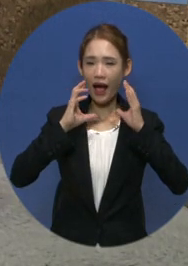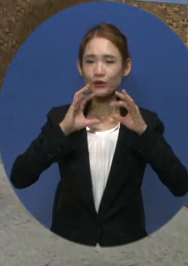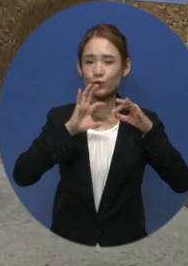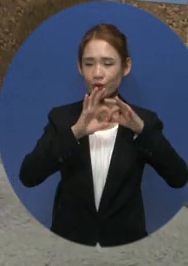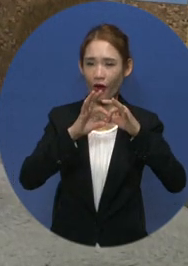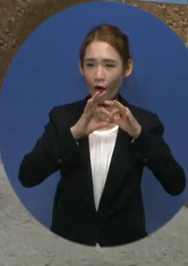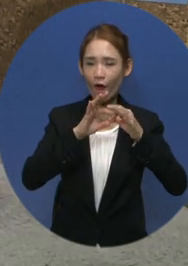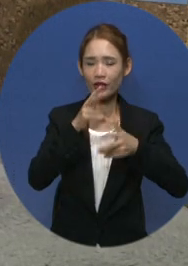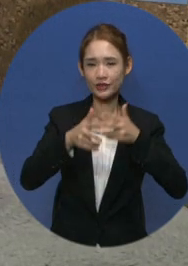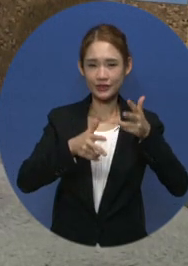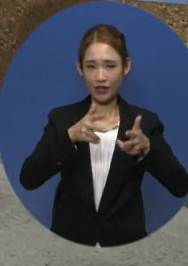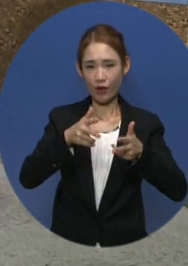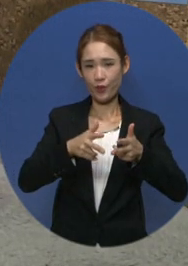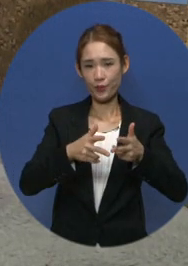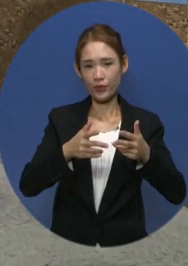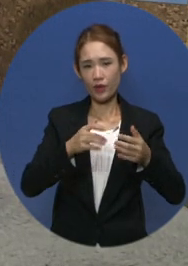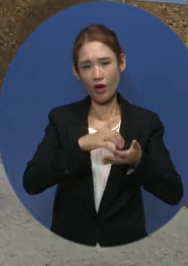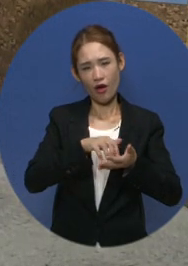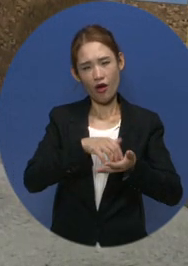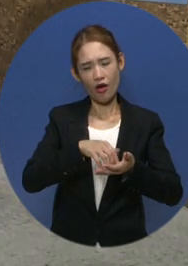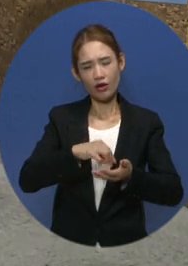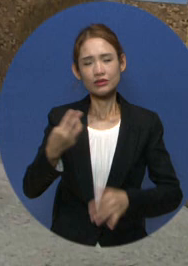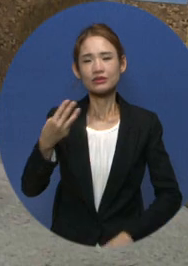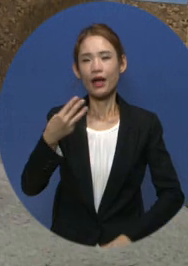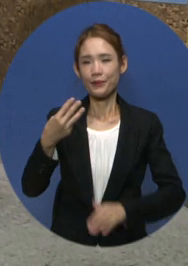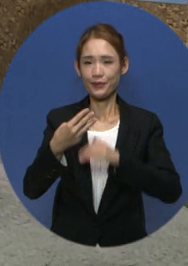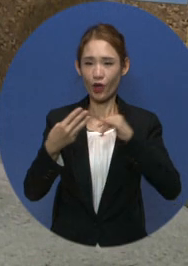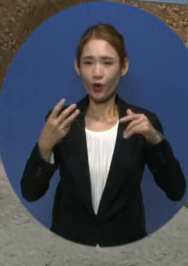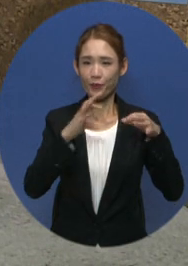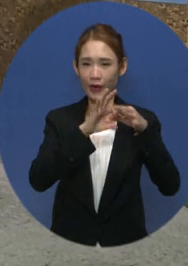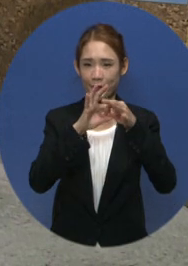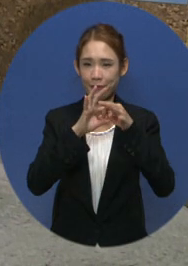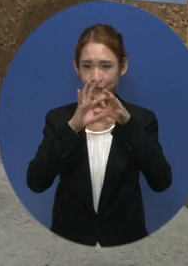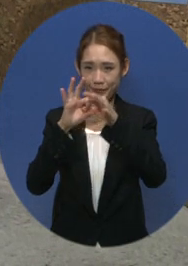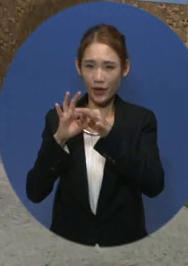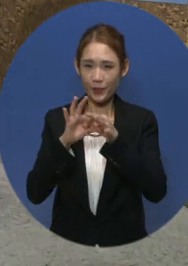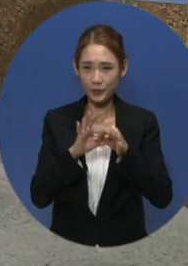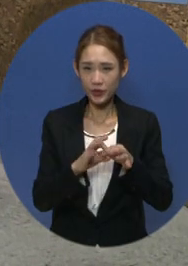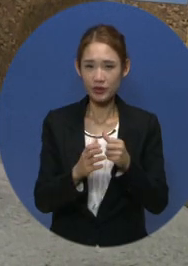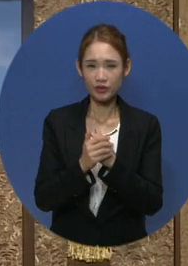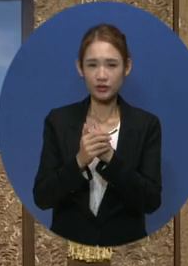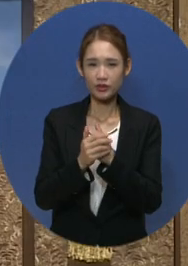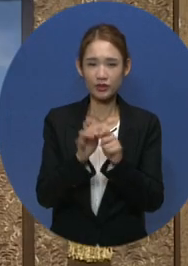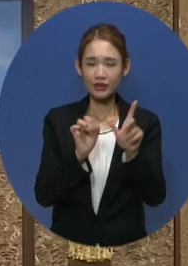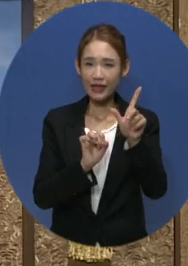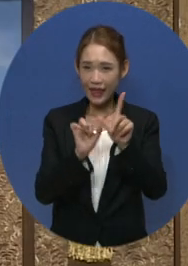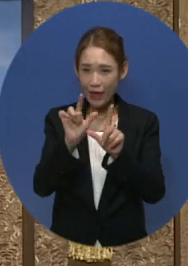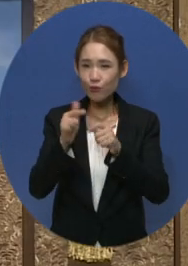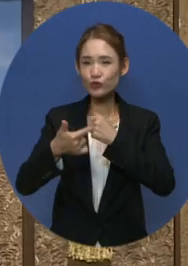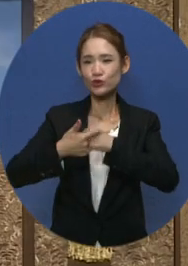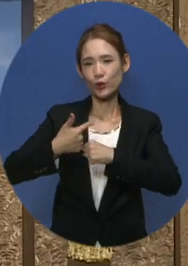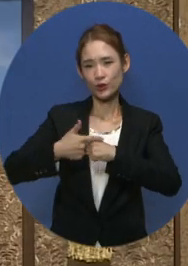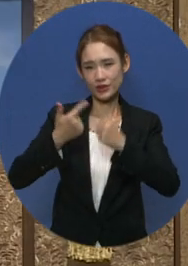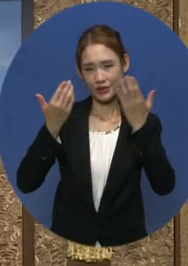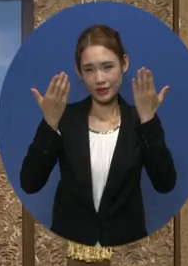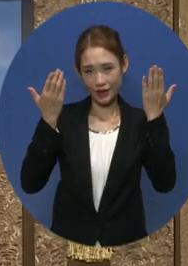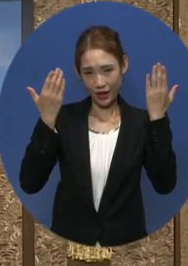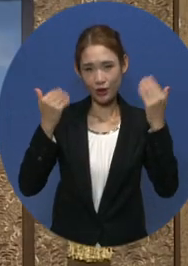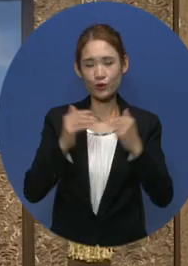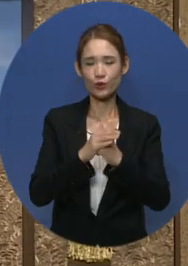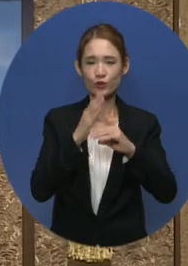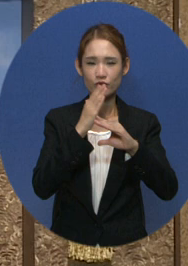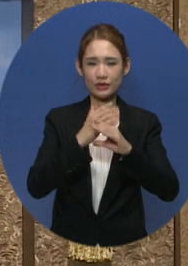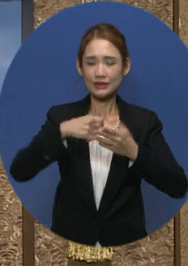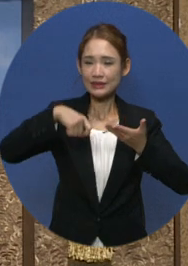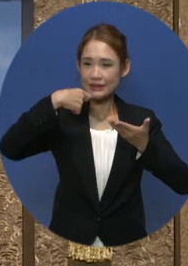그렇게 많지는 않고 한 3천여 명 결연해가지고 주로 많은데요? 학교를 중심으로 초등학교를 중심으로 네. 저희가